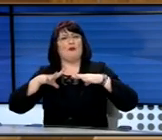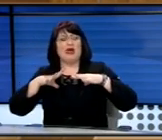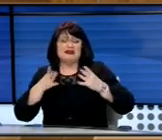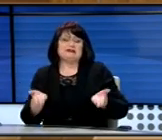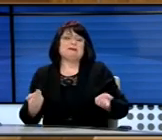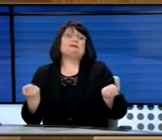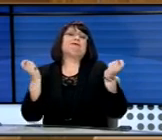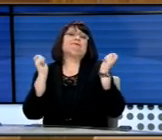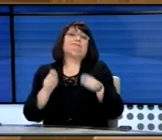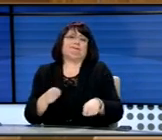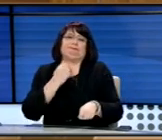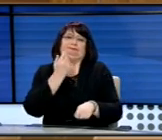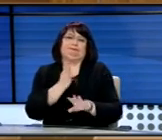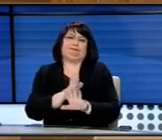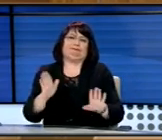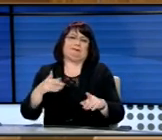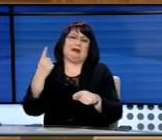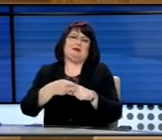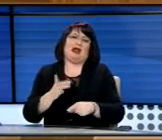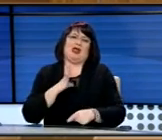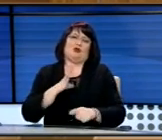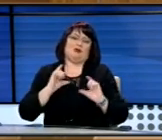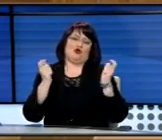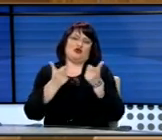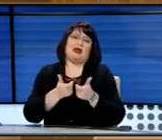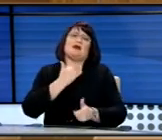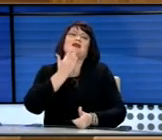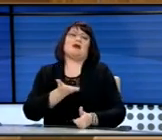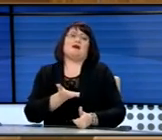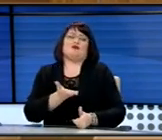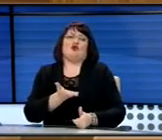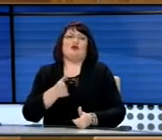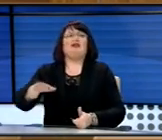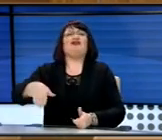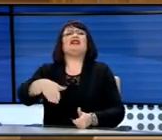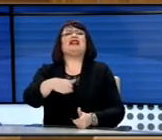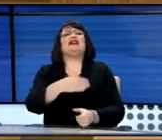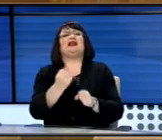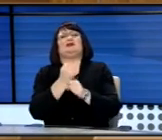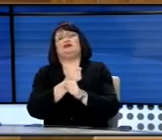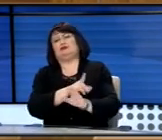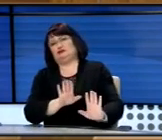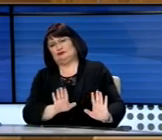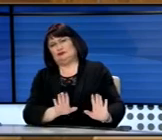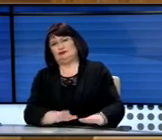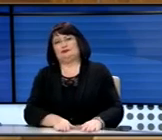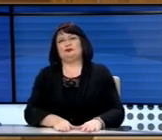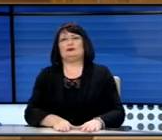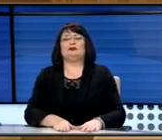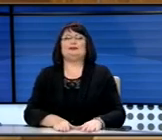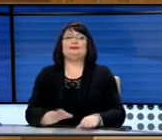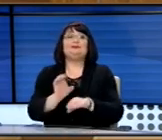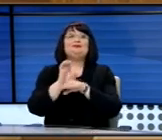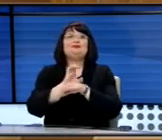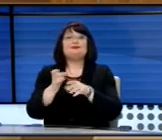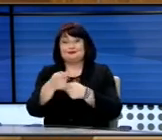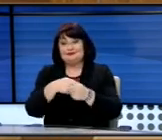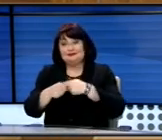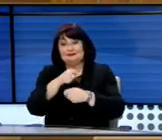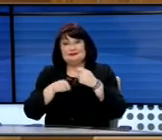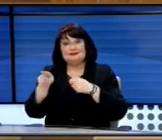και βασίζονται στην ολοένα και φθηνότερη εργατική δύναμη στον κλάδο. Το ηλεκτρονικό εμπόριο κλείνει